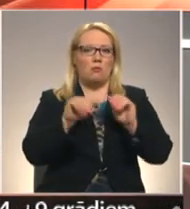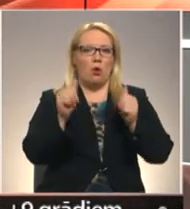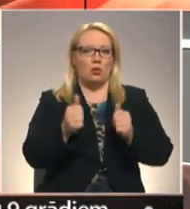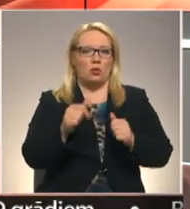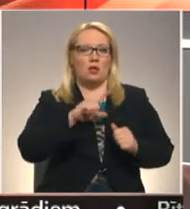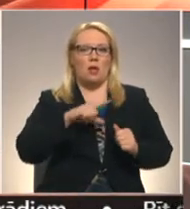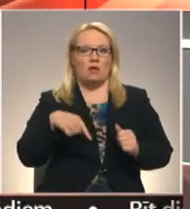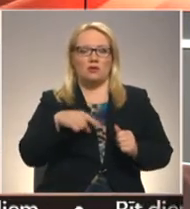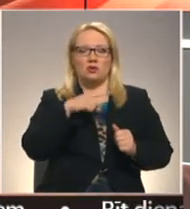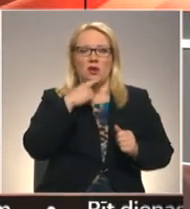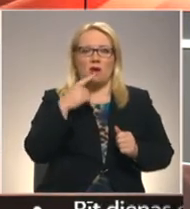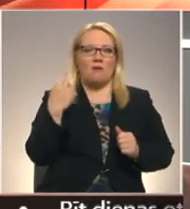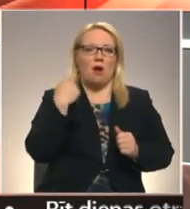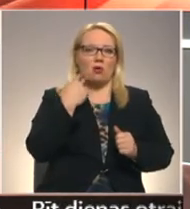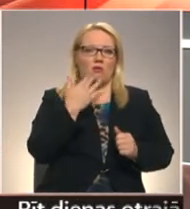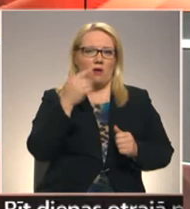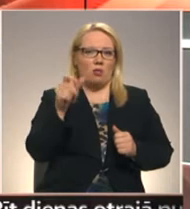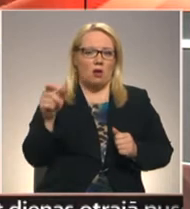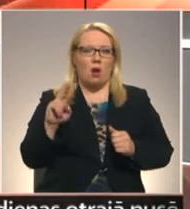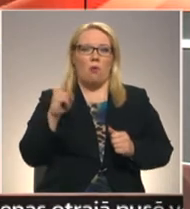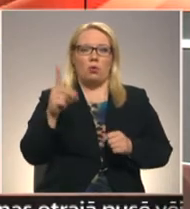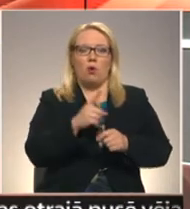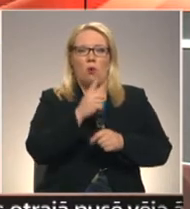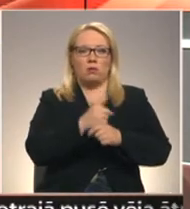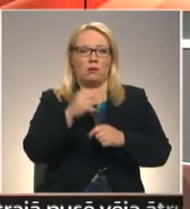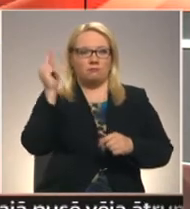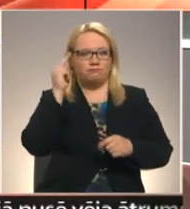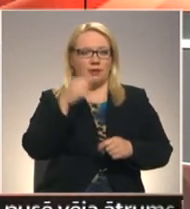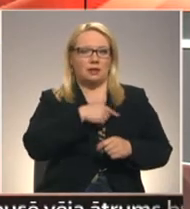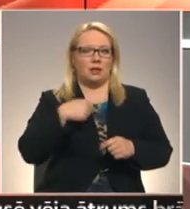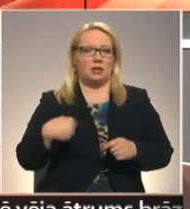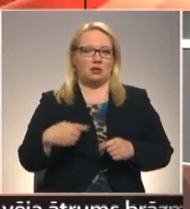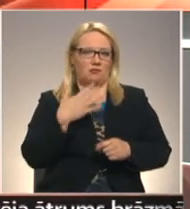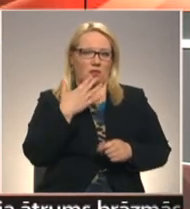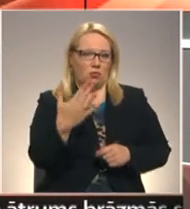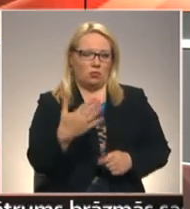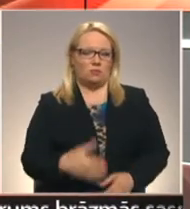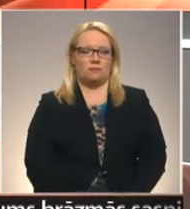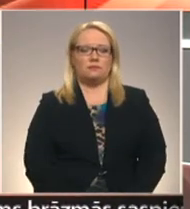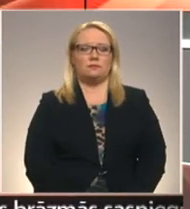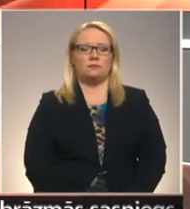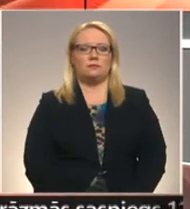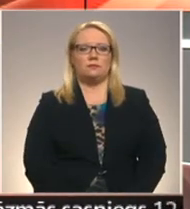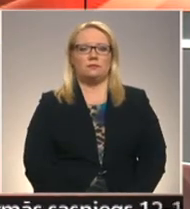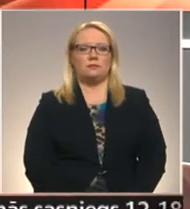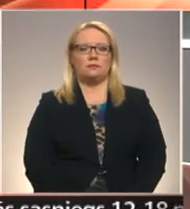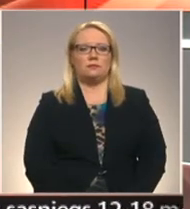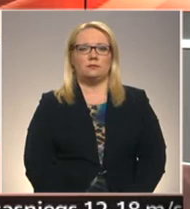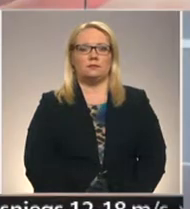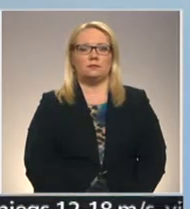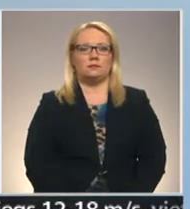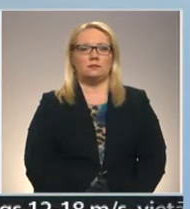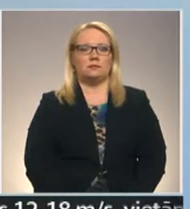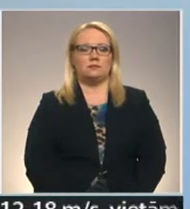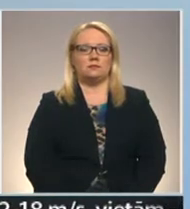krievu un angļu filologu, kā otro obligāto mācīsies ķīniešu valodu. Vairāk stāsta Latgales reģionālā televīzija.